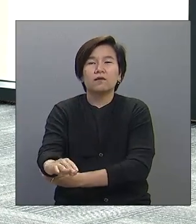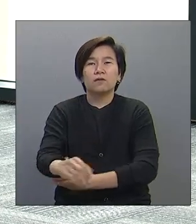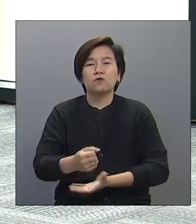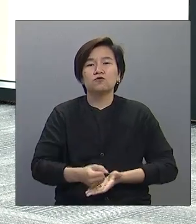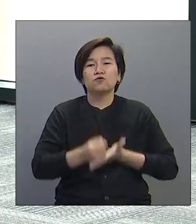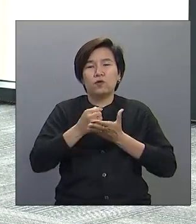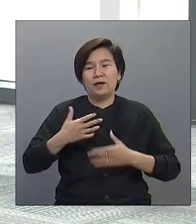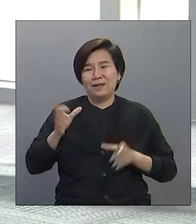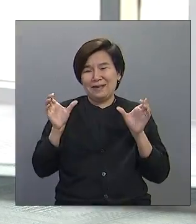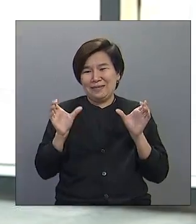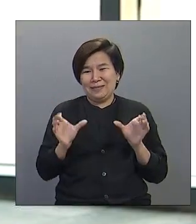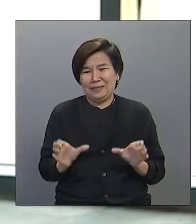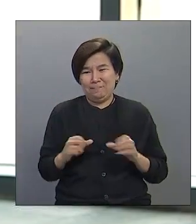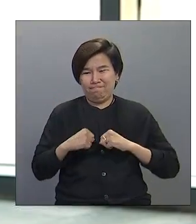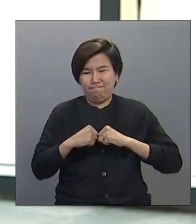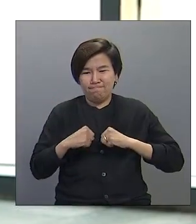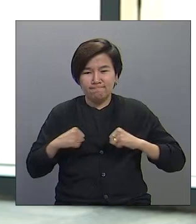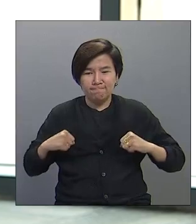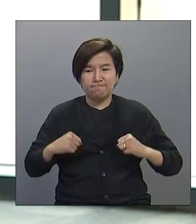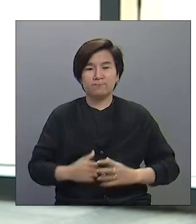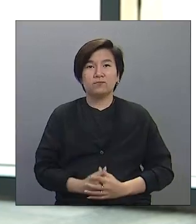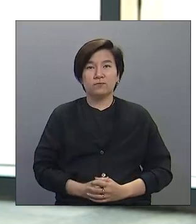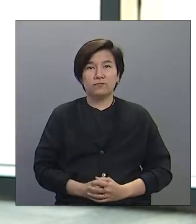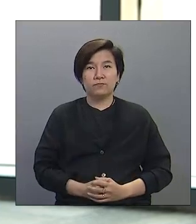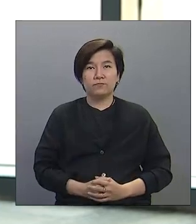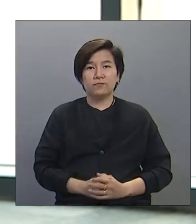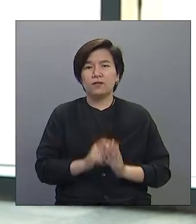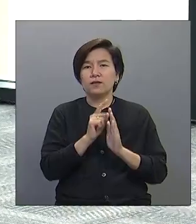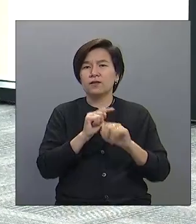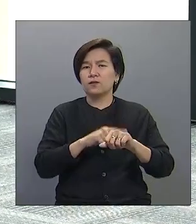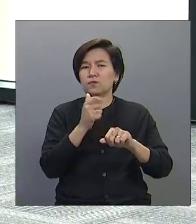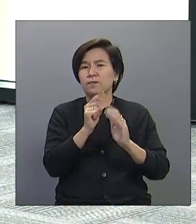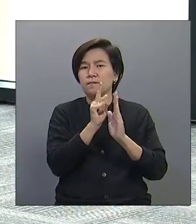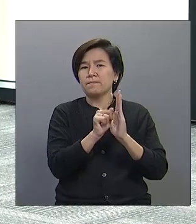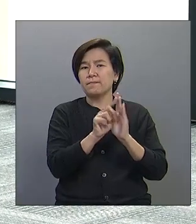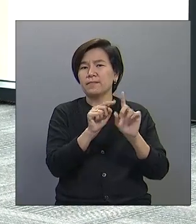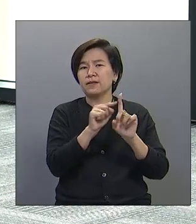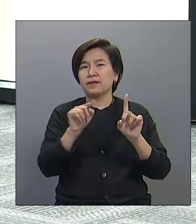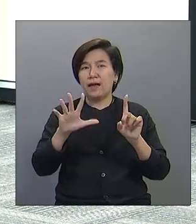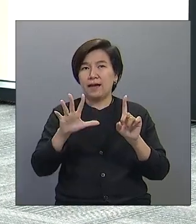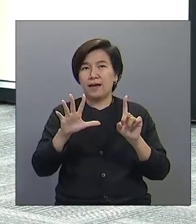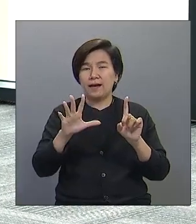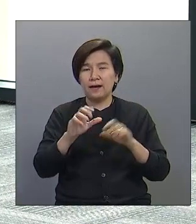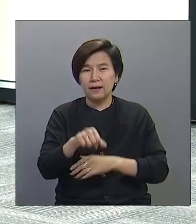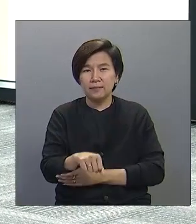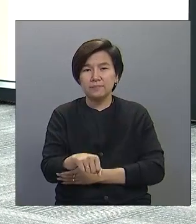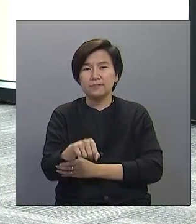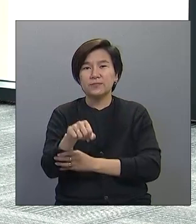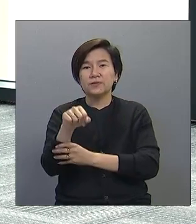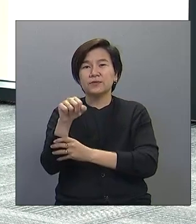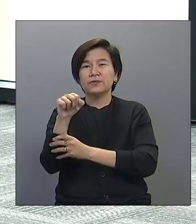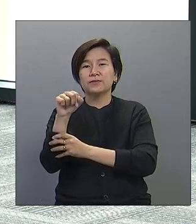ได้ดีขึ้นค้างไว้5วินาทีนะคะและเราค่อยๆยกตัวขึ้นมาช้า